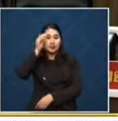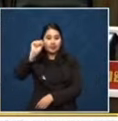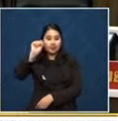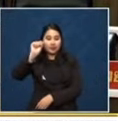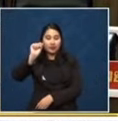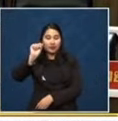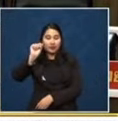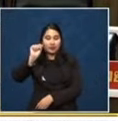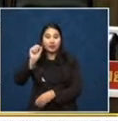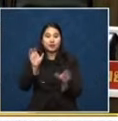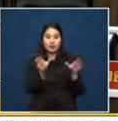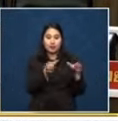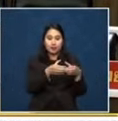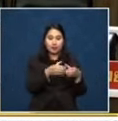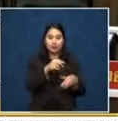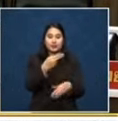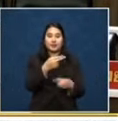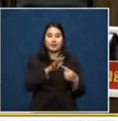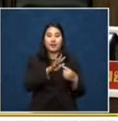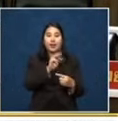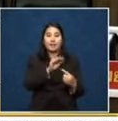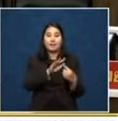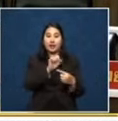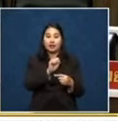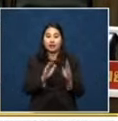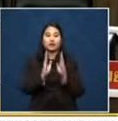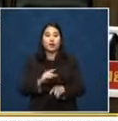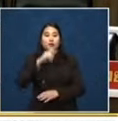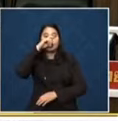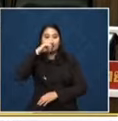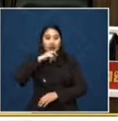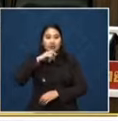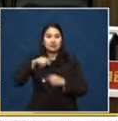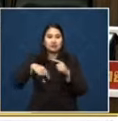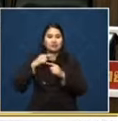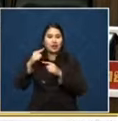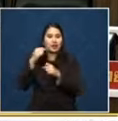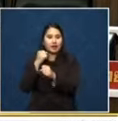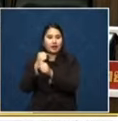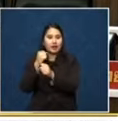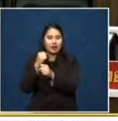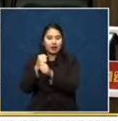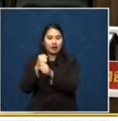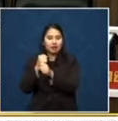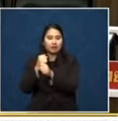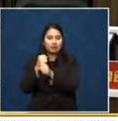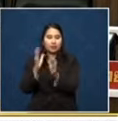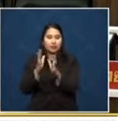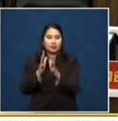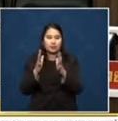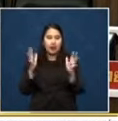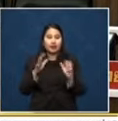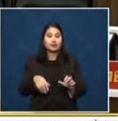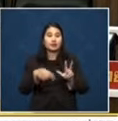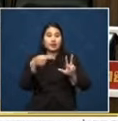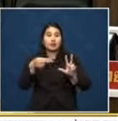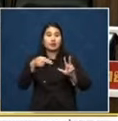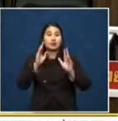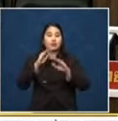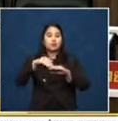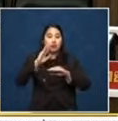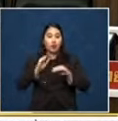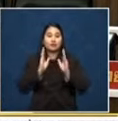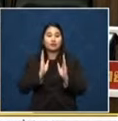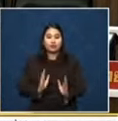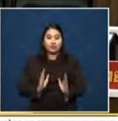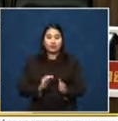มาในสนวนกาซ่าซึ่งมีคนไทยไปทำมาหากินที่นั่น 30,000กว่าคนและ